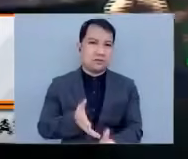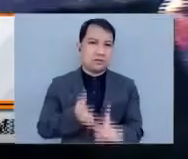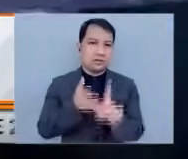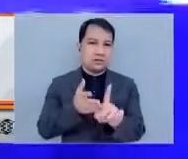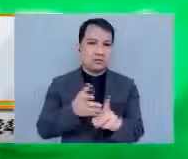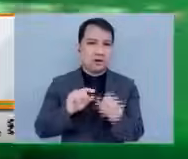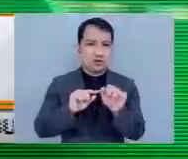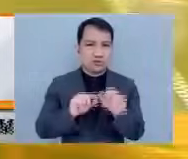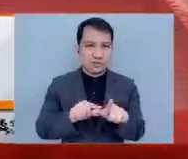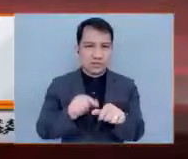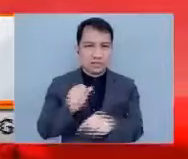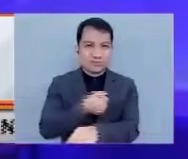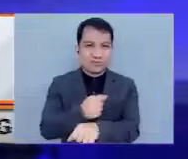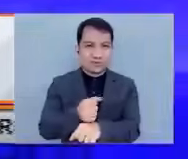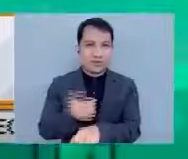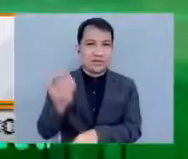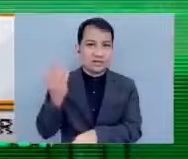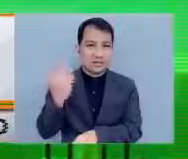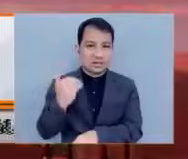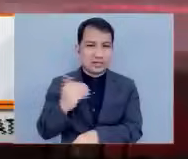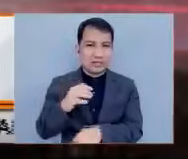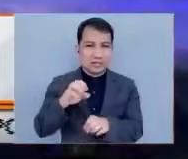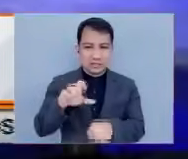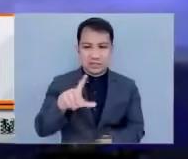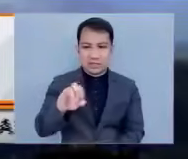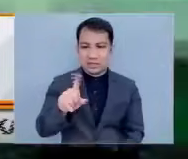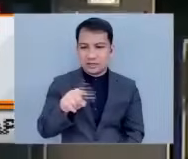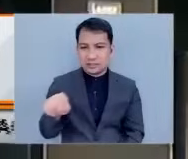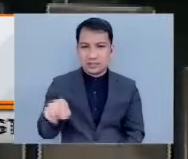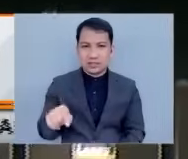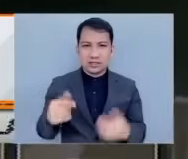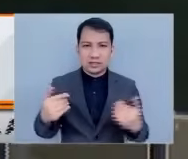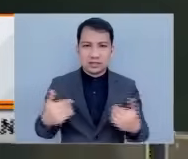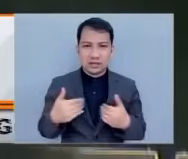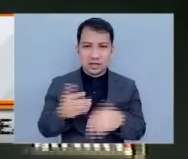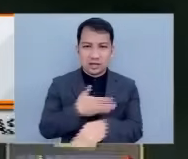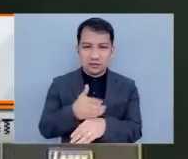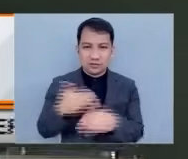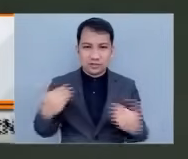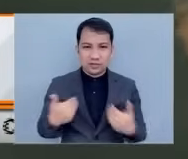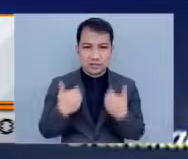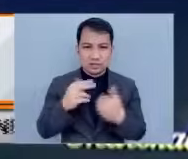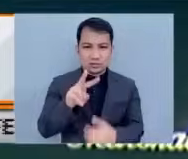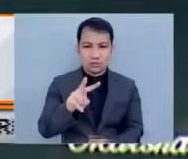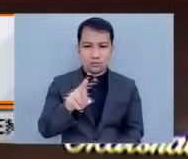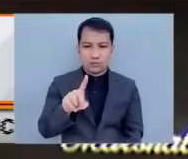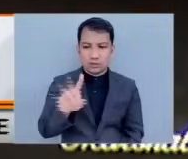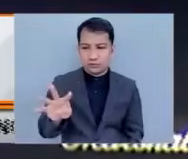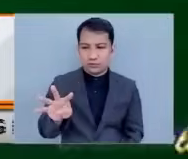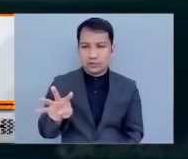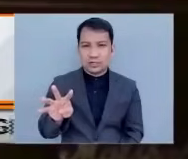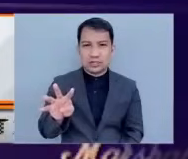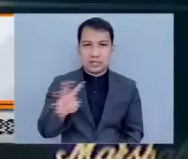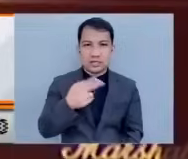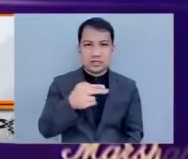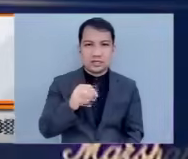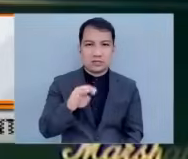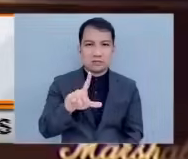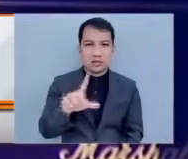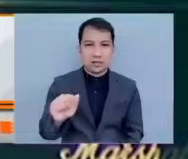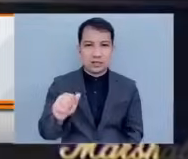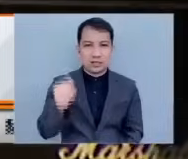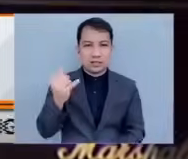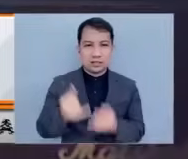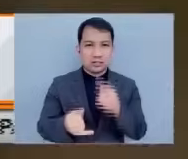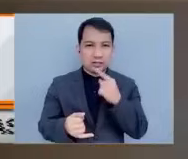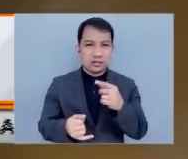Maya songs tulad ng LSE, Awit ng Kabataan, 214, Himala at ang finale song na Kisap